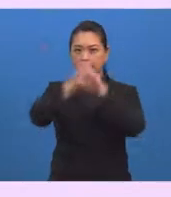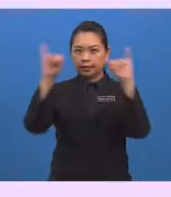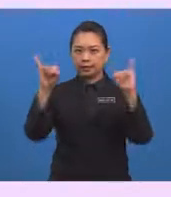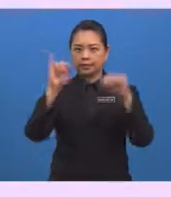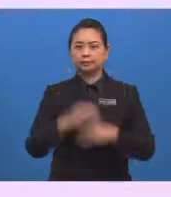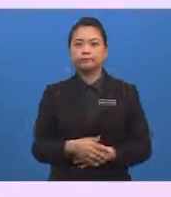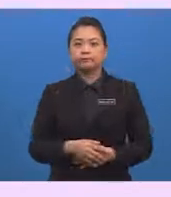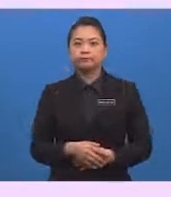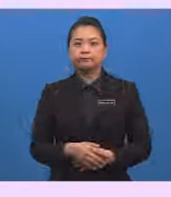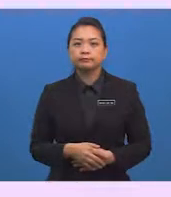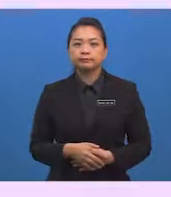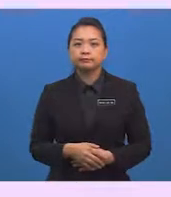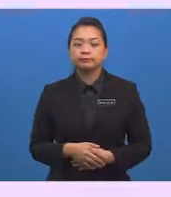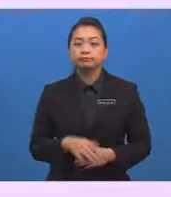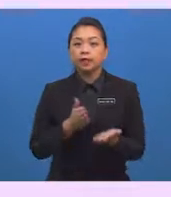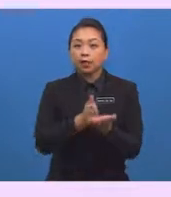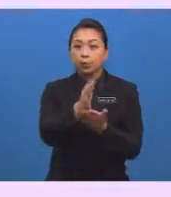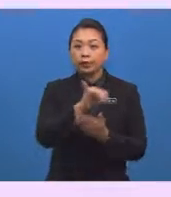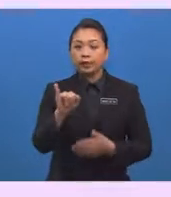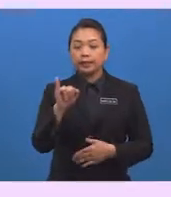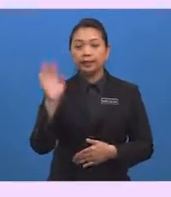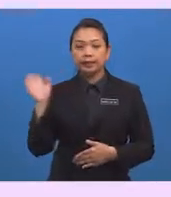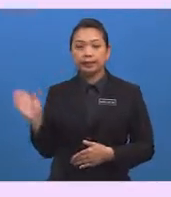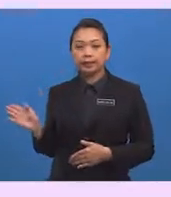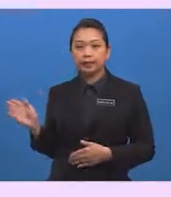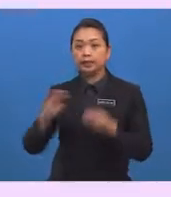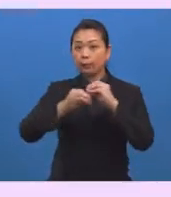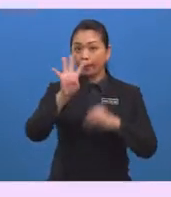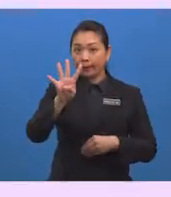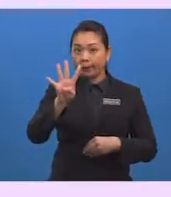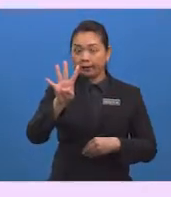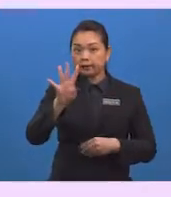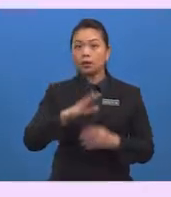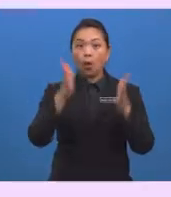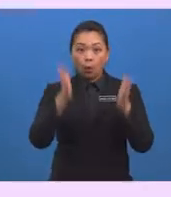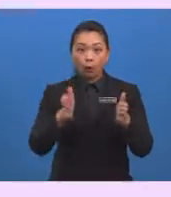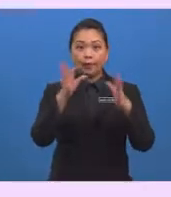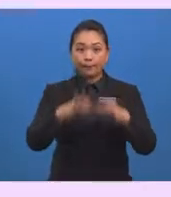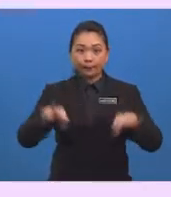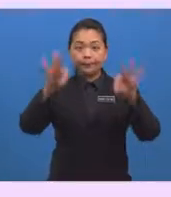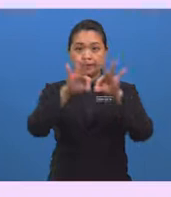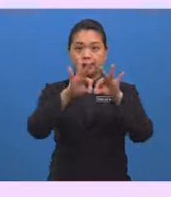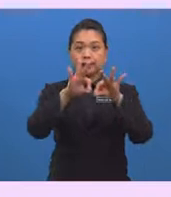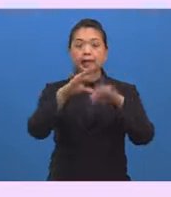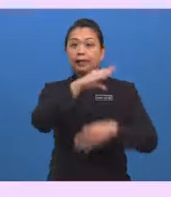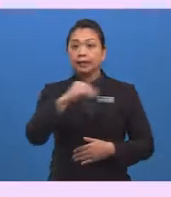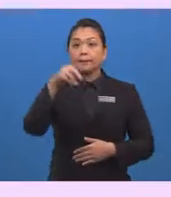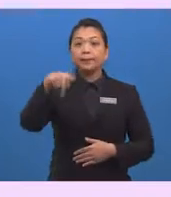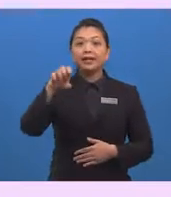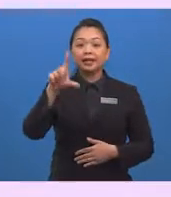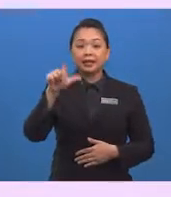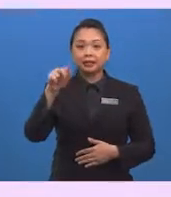Memenuhi ekspektasi stakeholder atau orang yang berkepentingan dan pelanggan juga